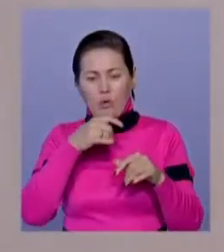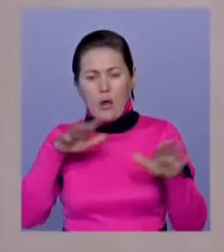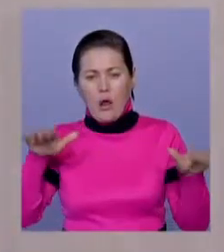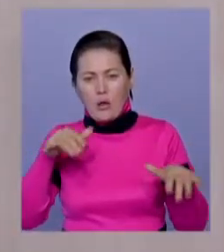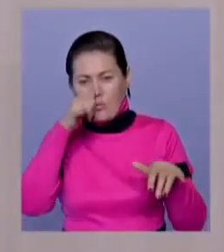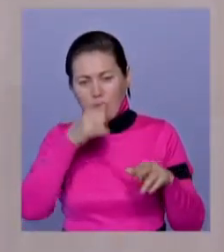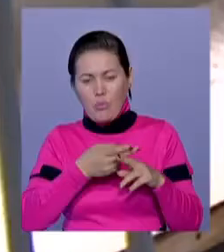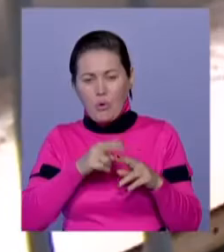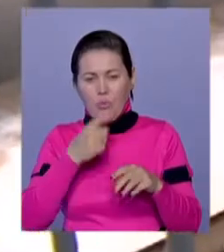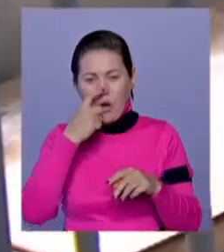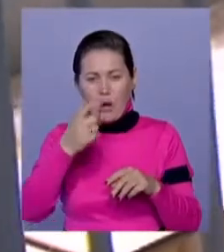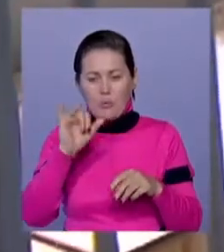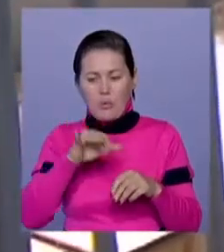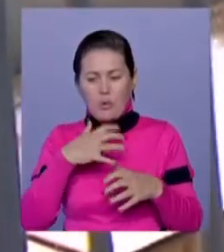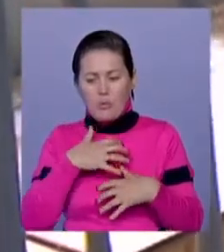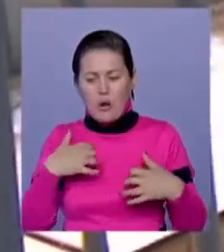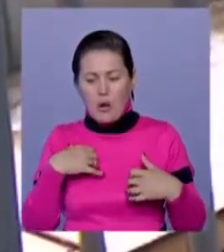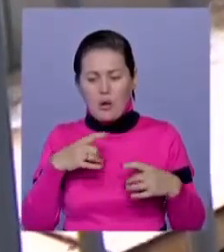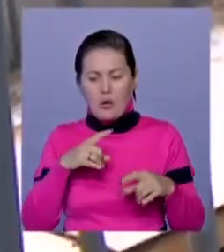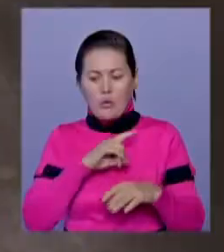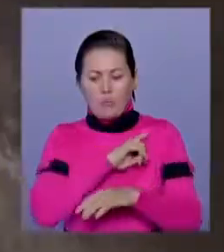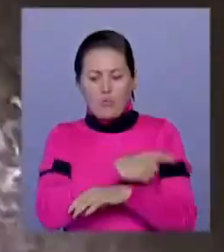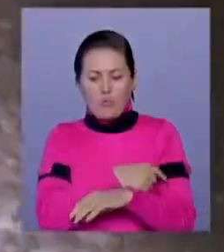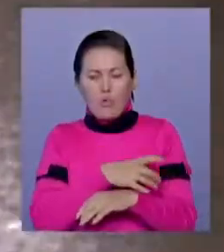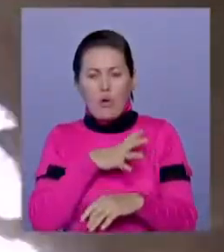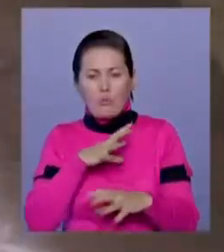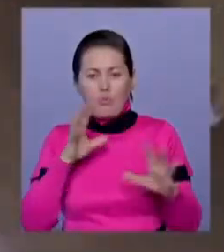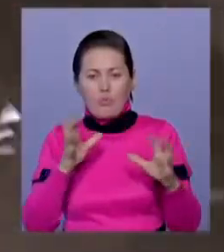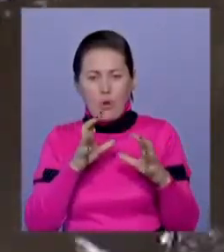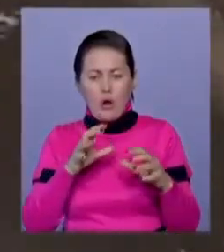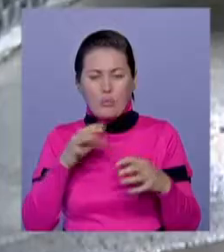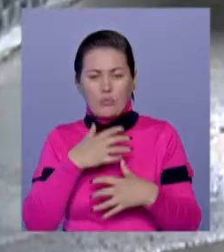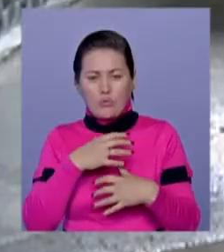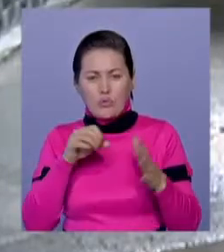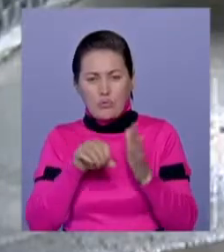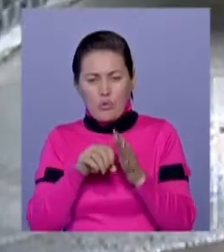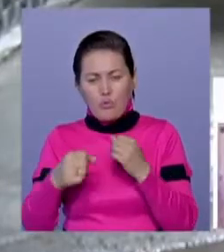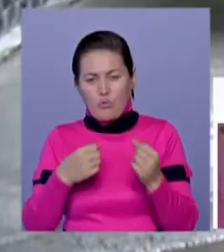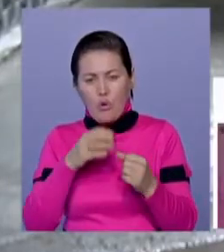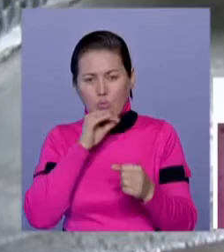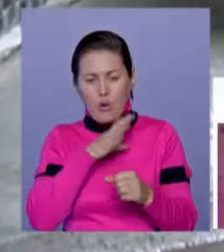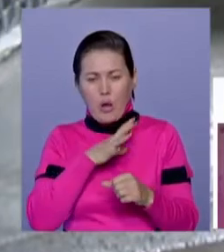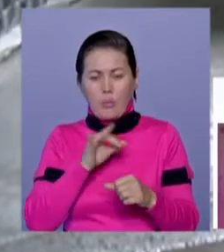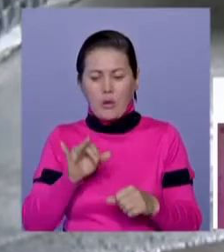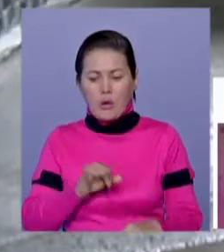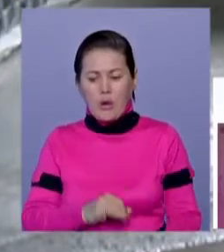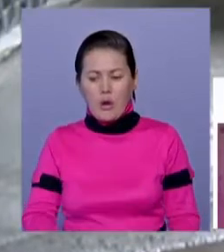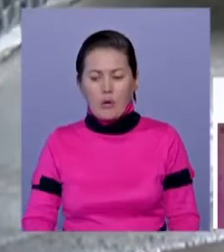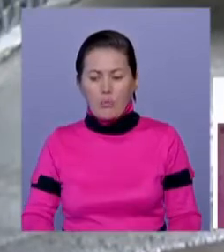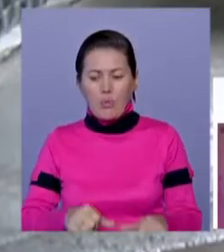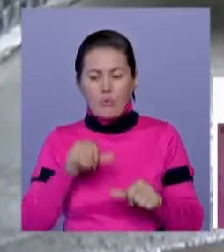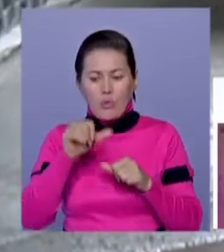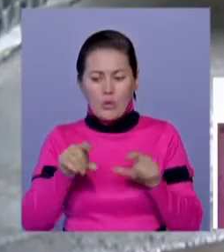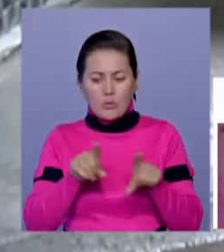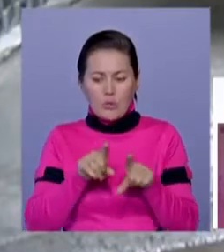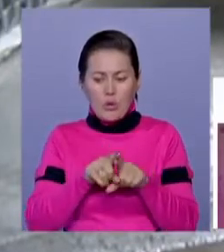Дегенмен, зообақ қызметкерлері құсқа жақсы күтім көрсетуге уәде беріп отыр. Зообақ қызметкерлері жаңадан келген бір қазанды өзгелерден